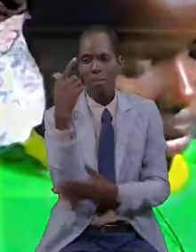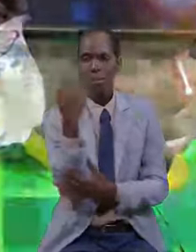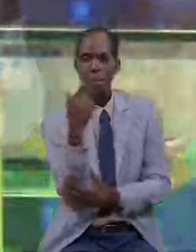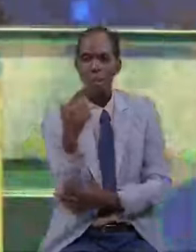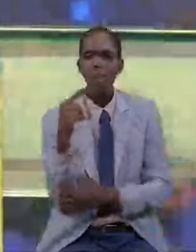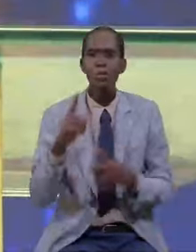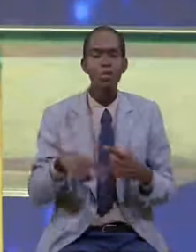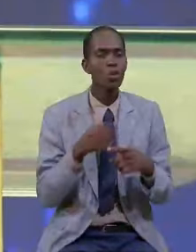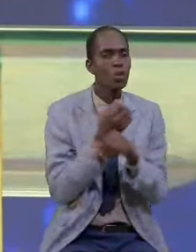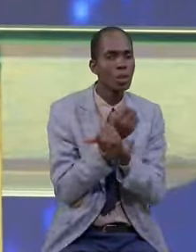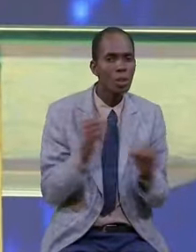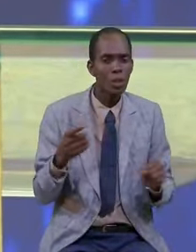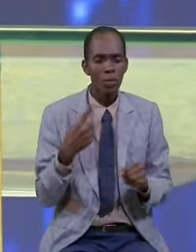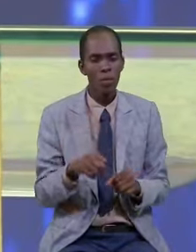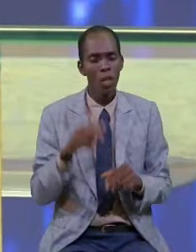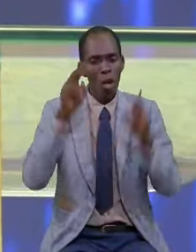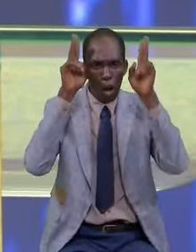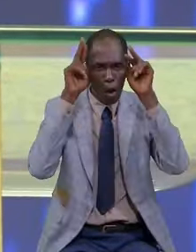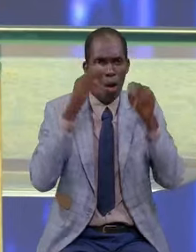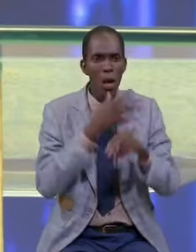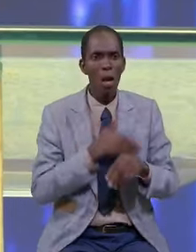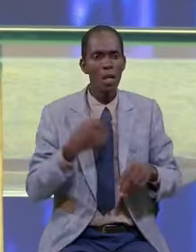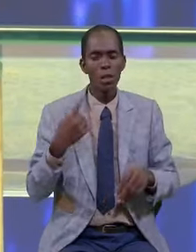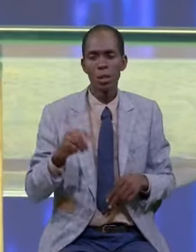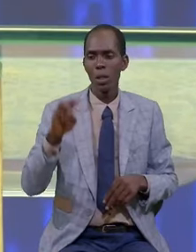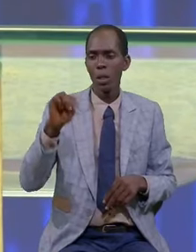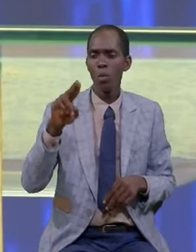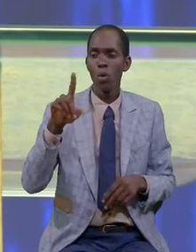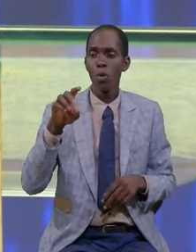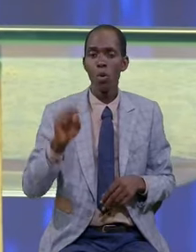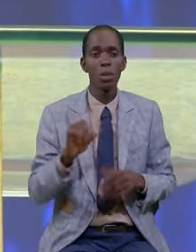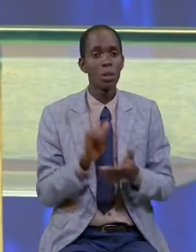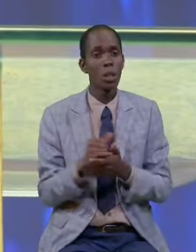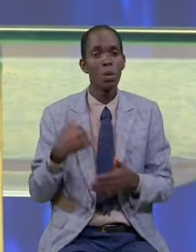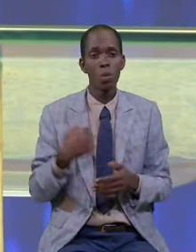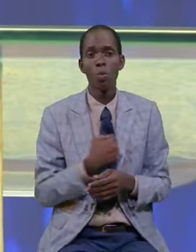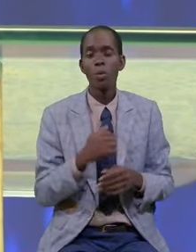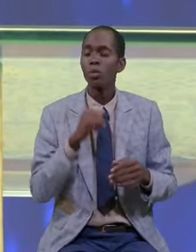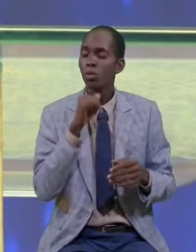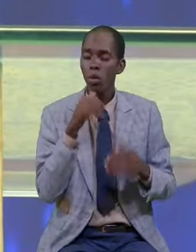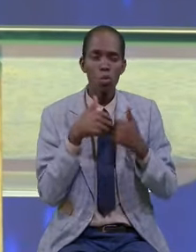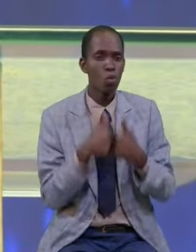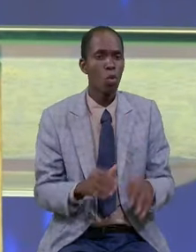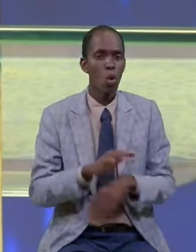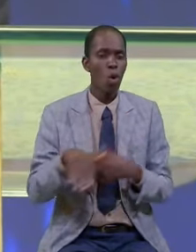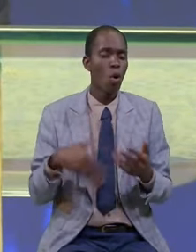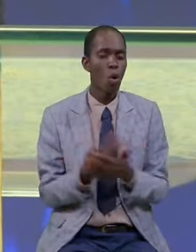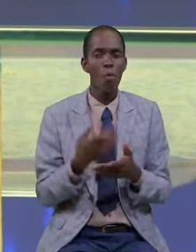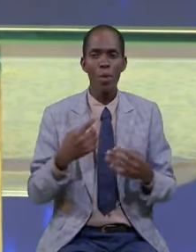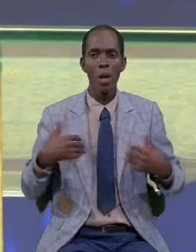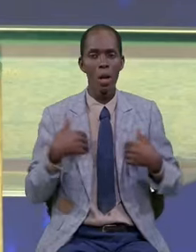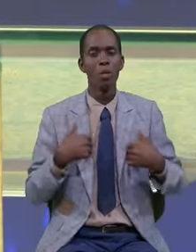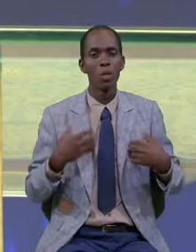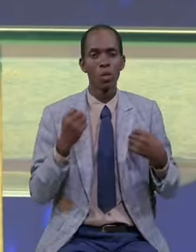l'herbe et nous conserverons la vie aux chevaux et aux mulets et nous n'aurons pas besoin d'abattre du bétail. Ils